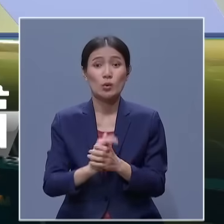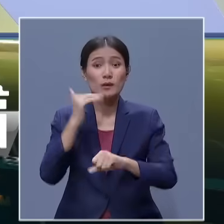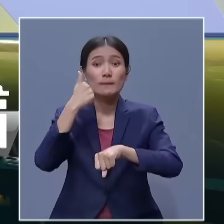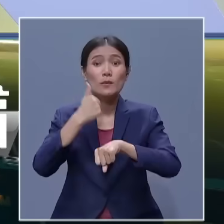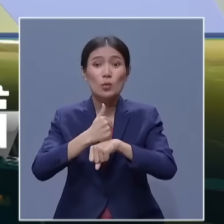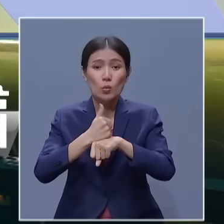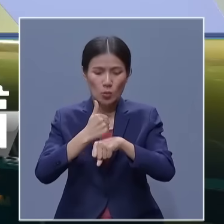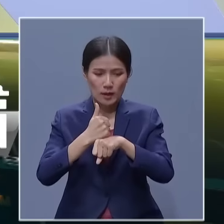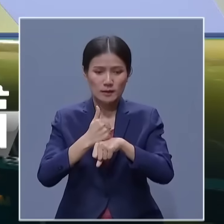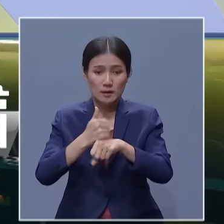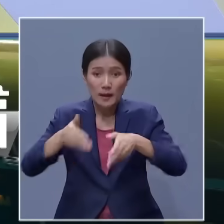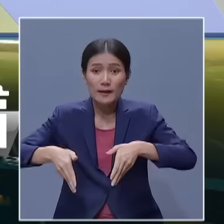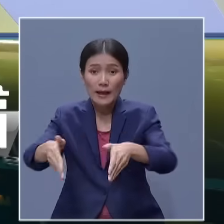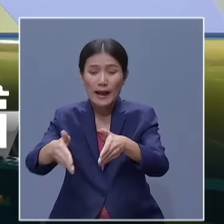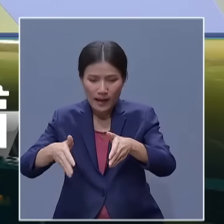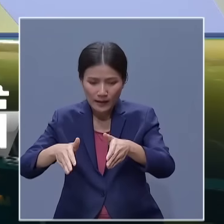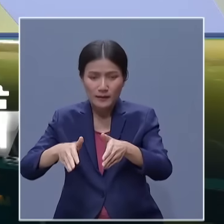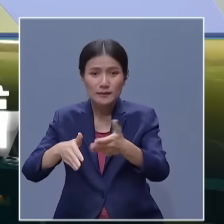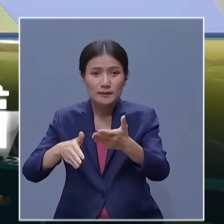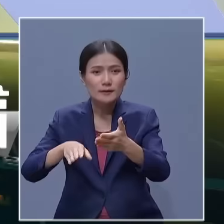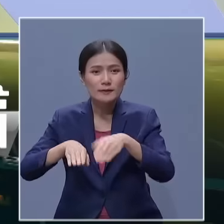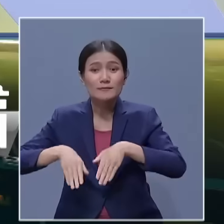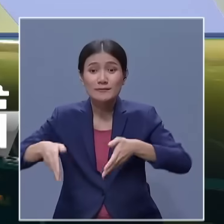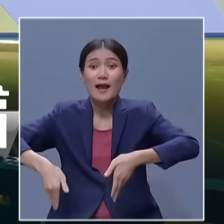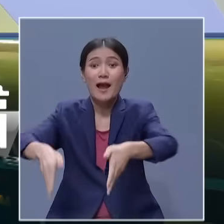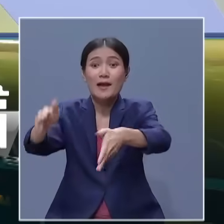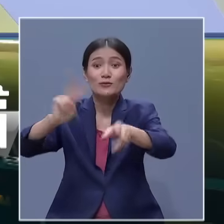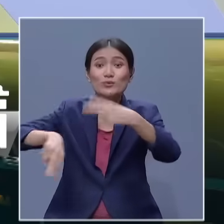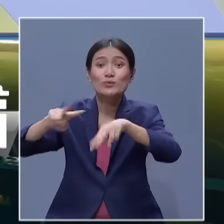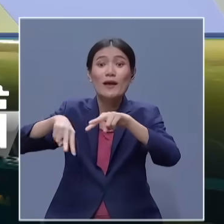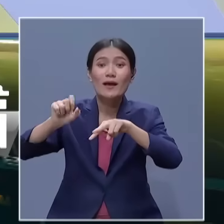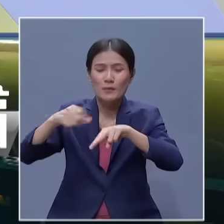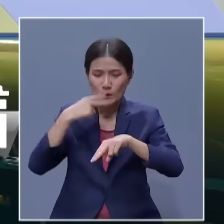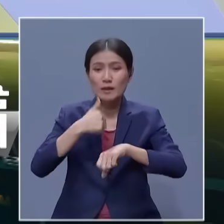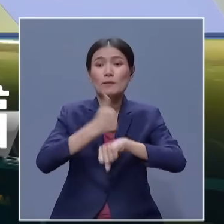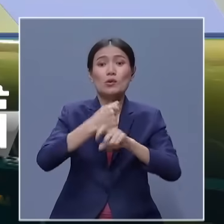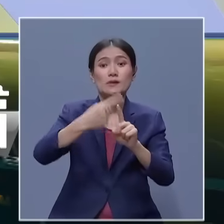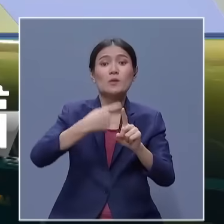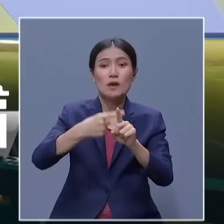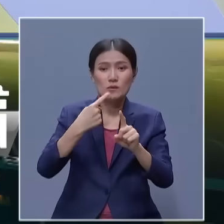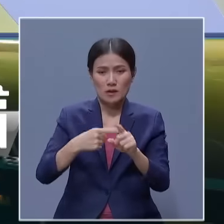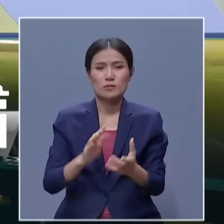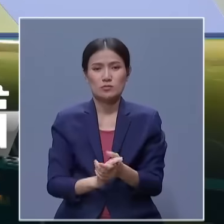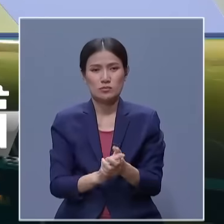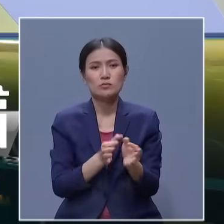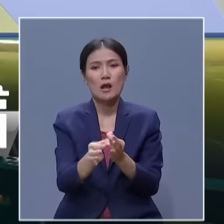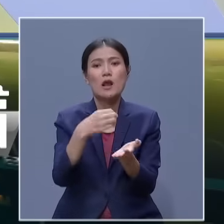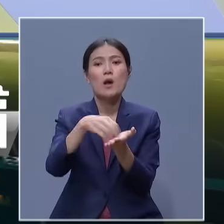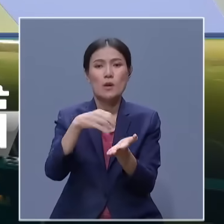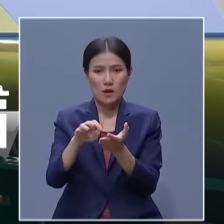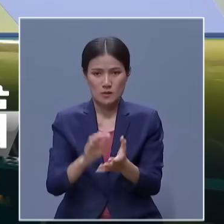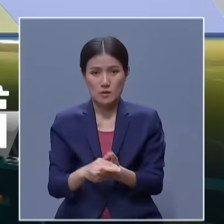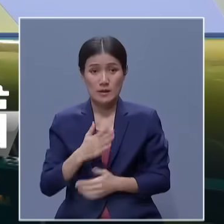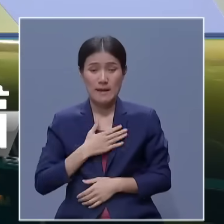วจทางหลวงท่านพลตำรวจโทจรูลเกียรติปานแก้ว อันนี้ย้อนไปช่วงกลางวันนะ ค ือท่านลงพื้น